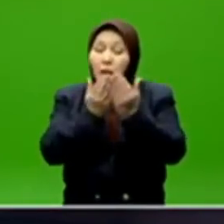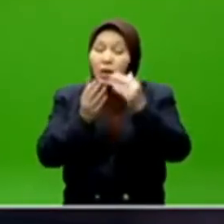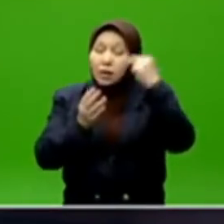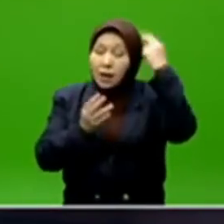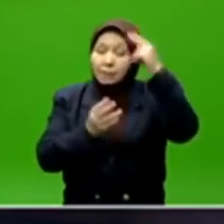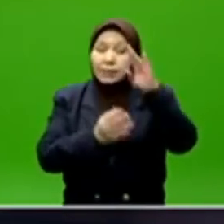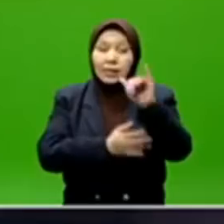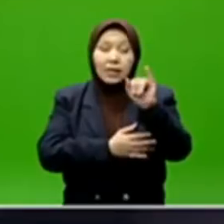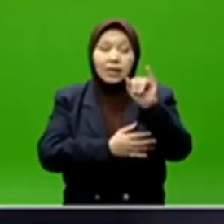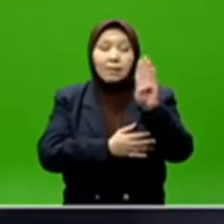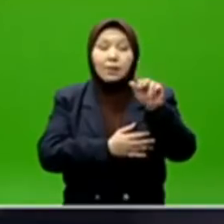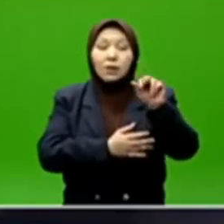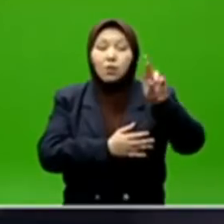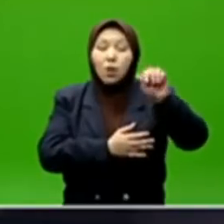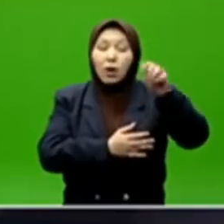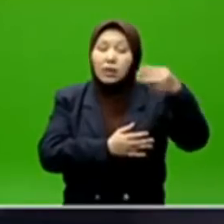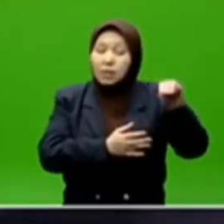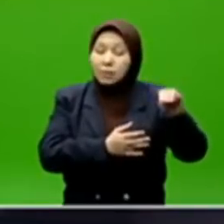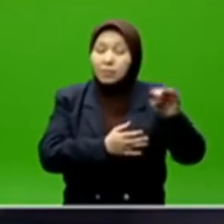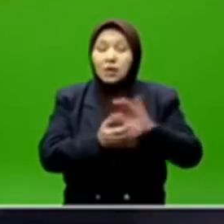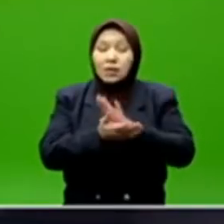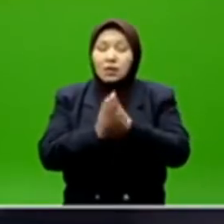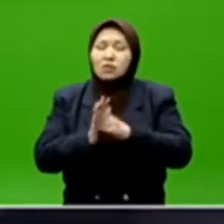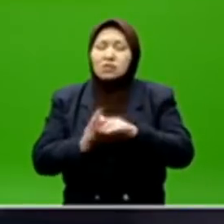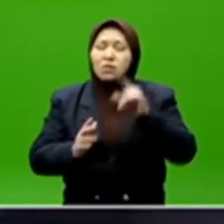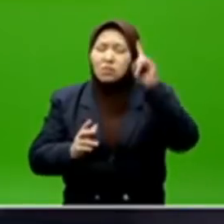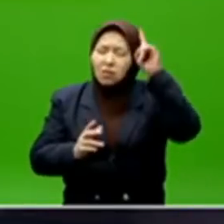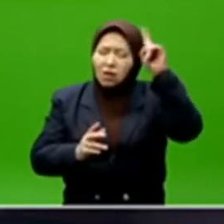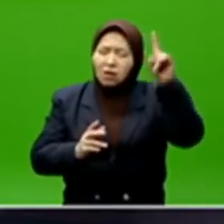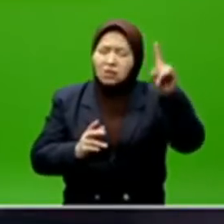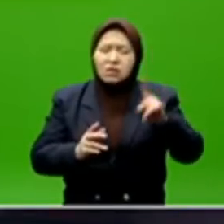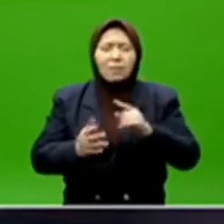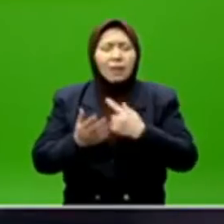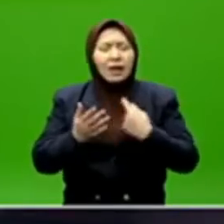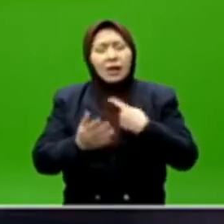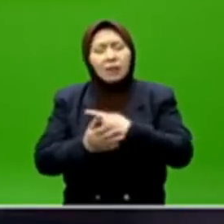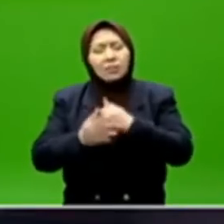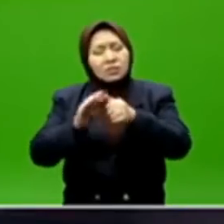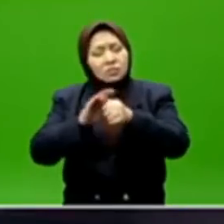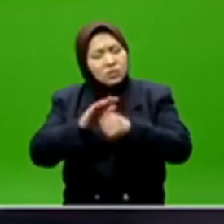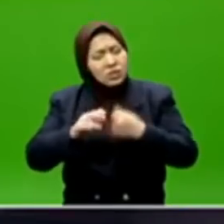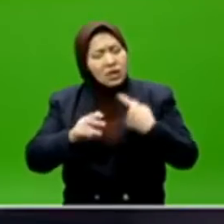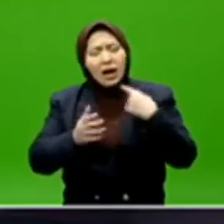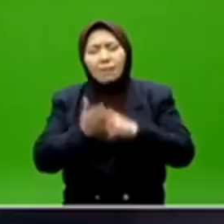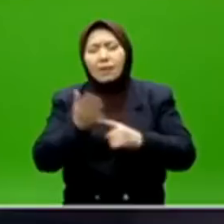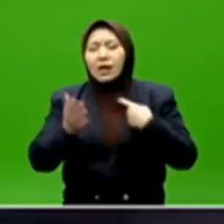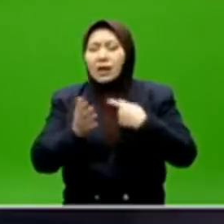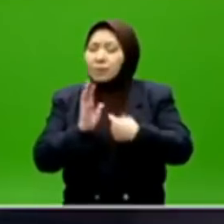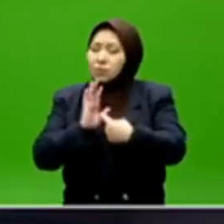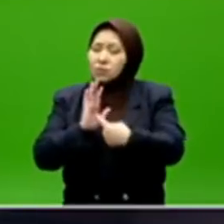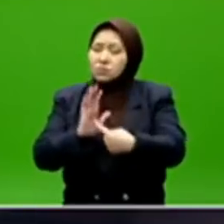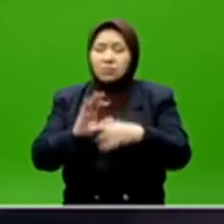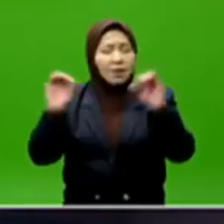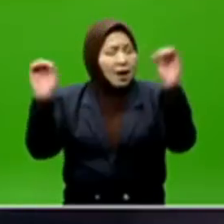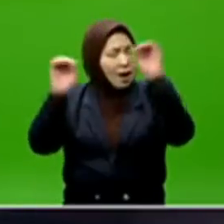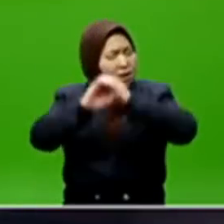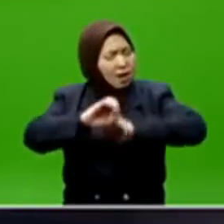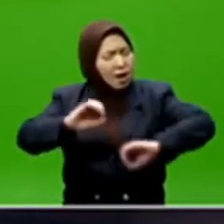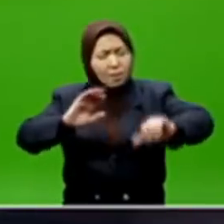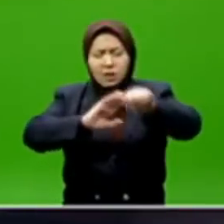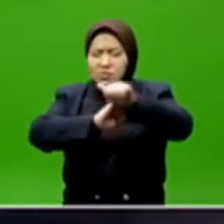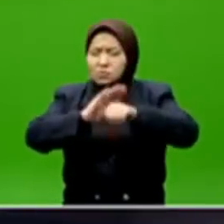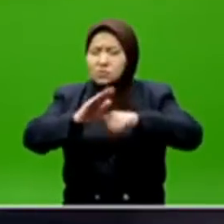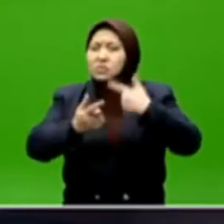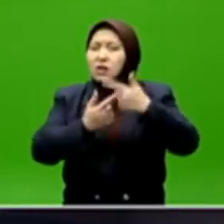yeah, Nabi Ibrahim. Yeah. Ya Tuhan kami, sesungguhnya Engkau mengetahui apa yang kami sembunyikan dan apa yang kami zahirkan, dan tidak ada sesuatu pun yang tersembunyi bagi